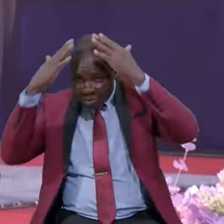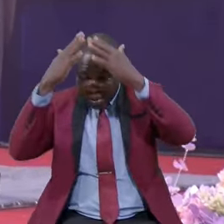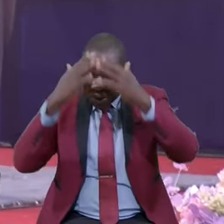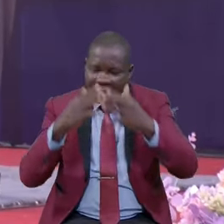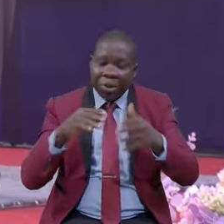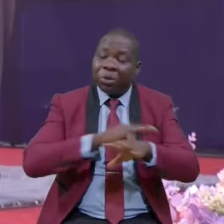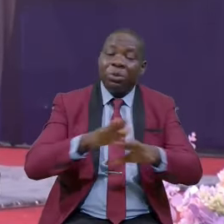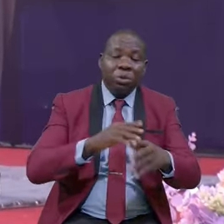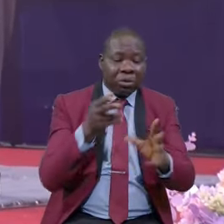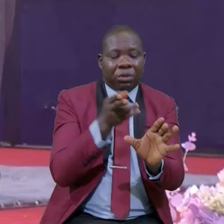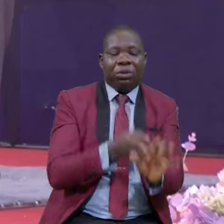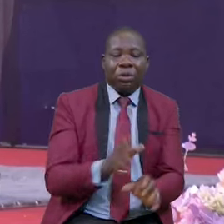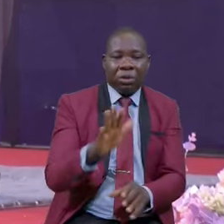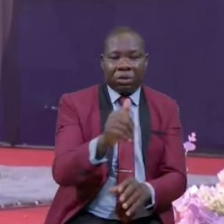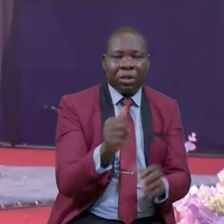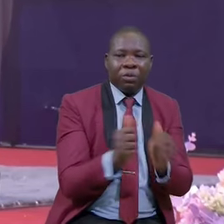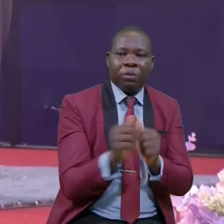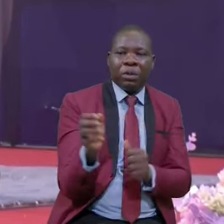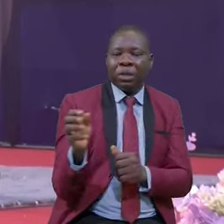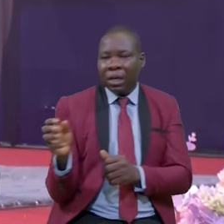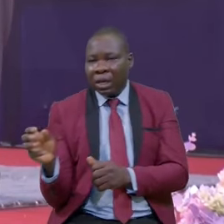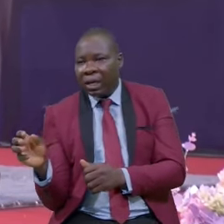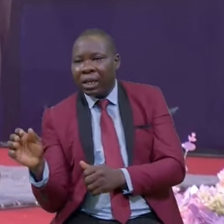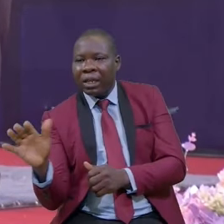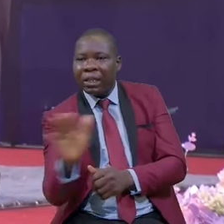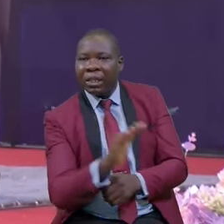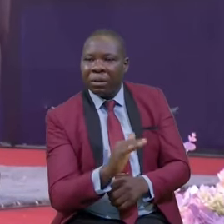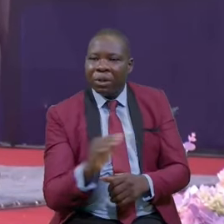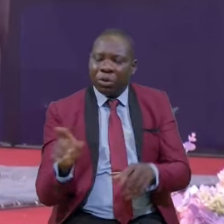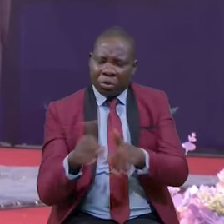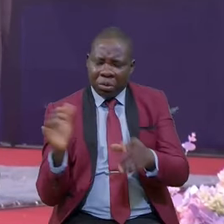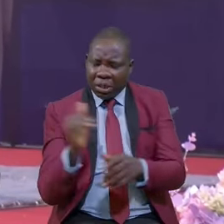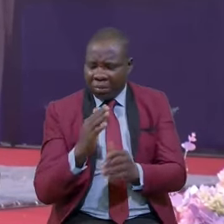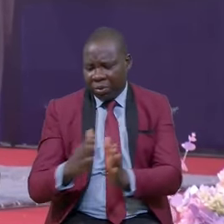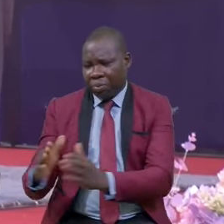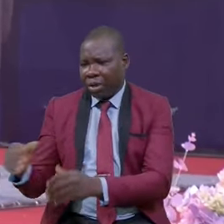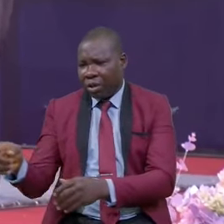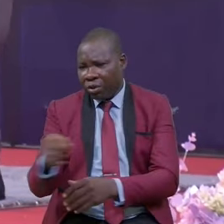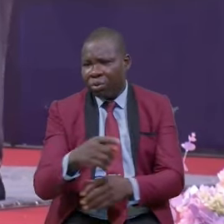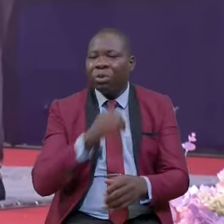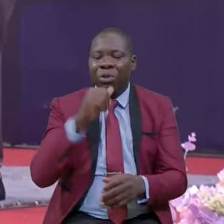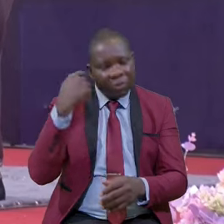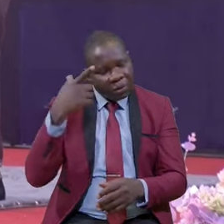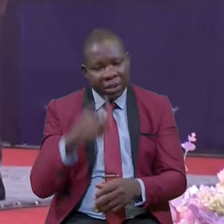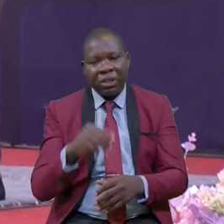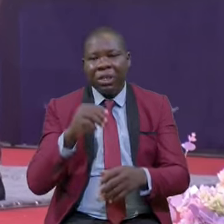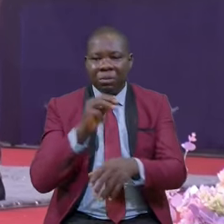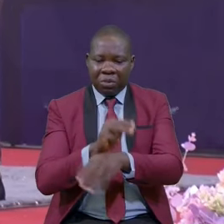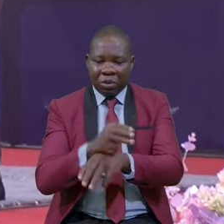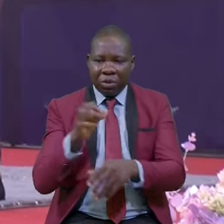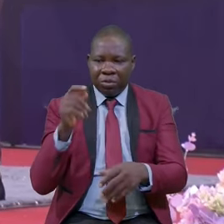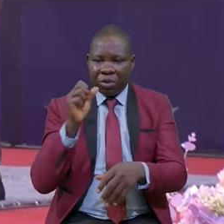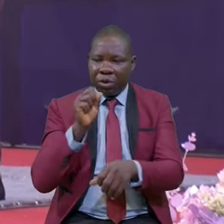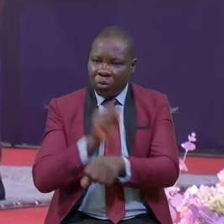Hein. Ne ternis pas ton ministère. Et on te prépare, pas pour le ministère, pour la prédication de la parole Dieu pour laquelle tu es venu, on